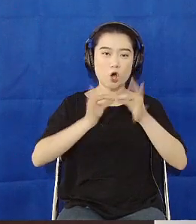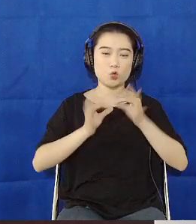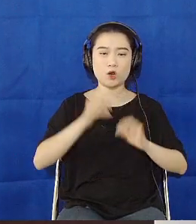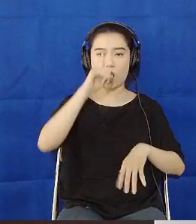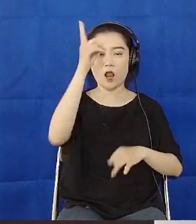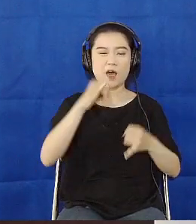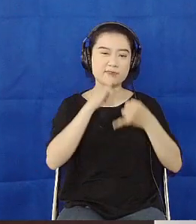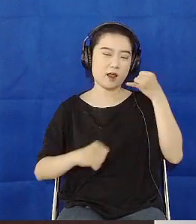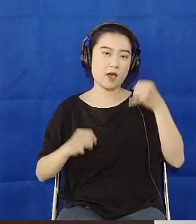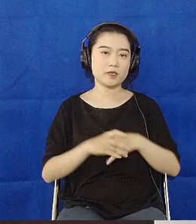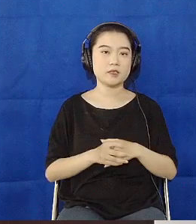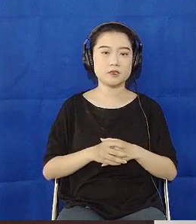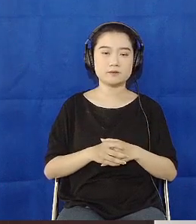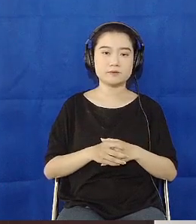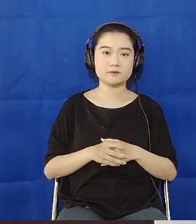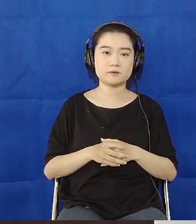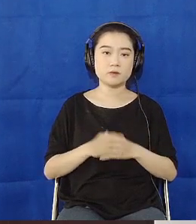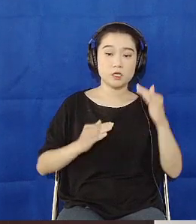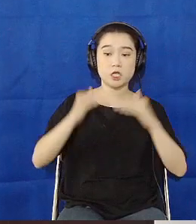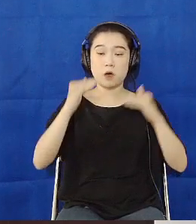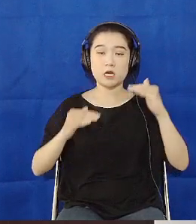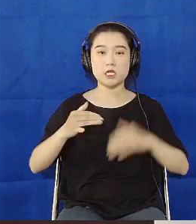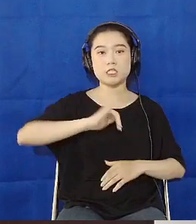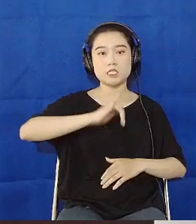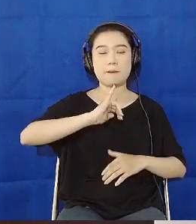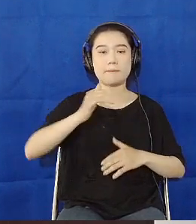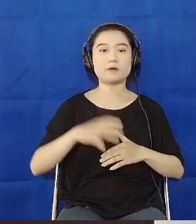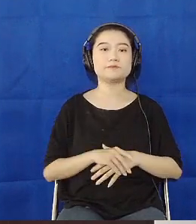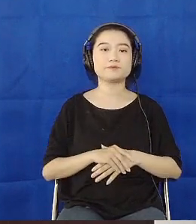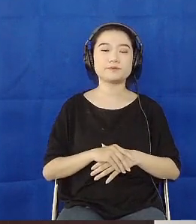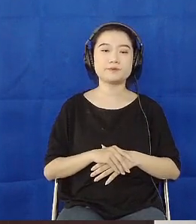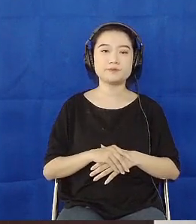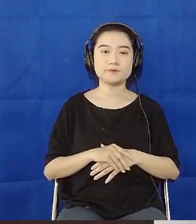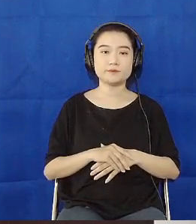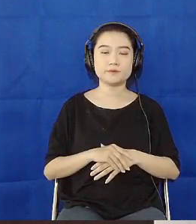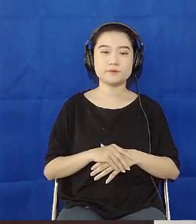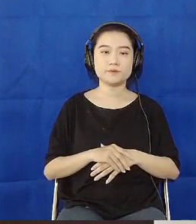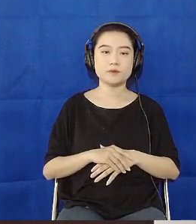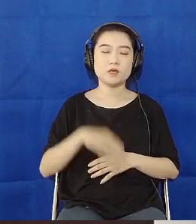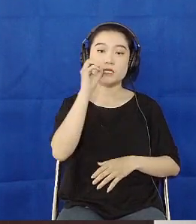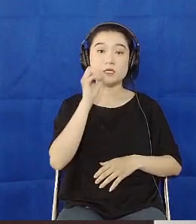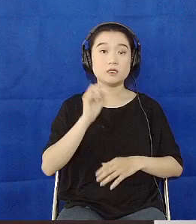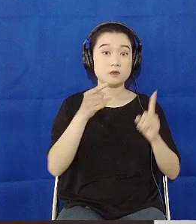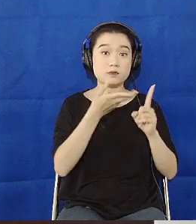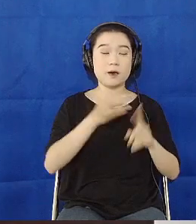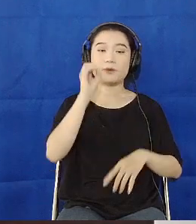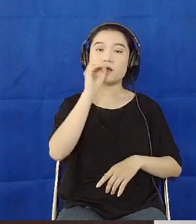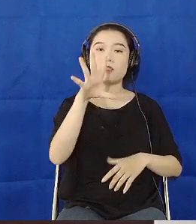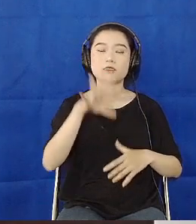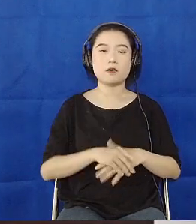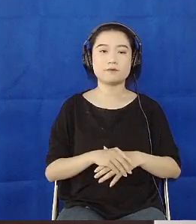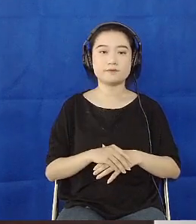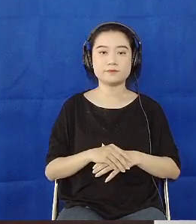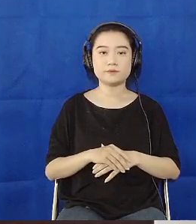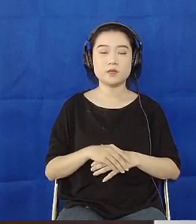terlambat dibanding sesamanya. Lebih daripada itu, ia berkata bahwa entah